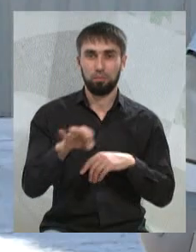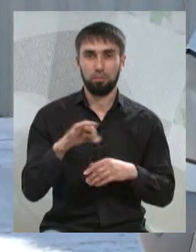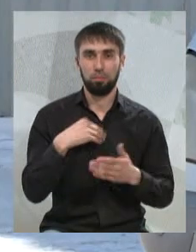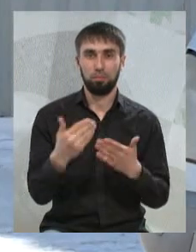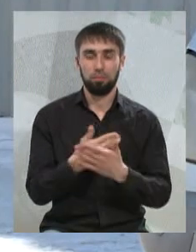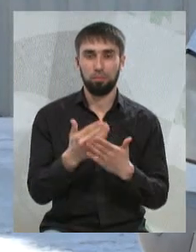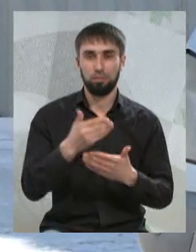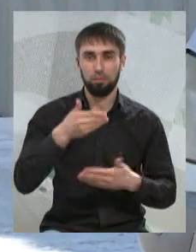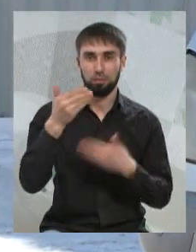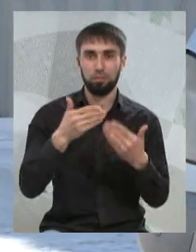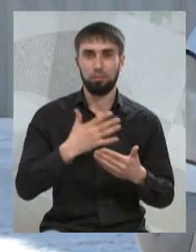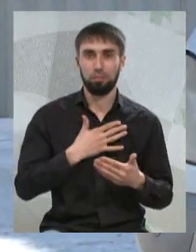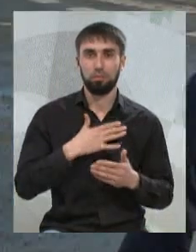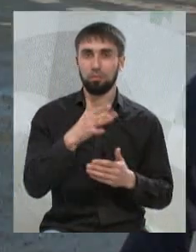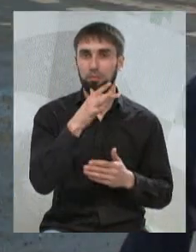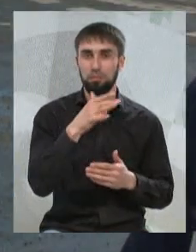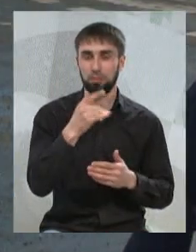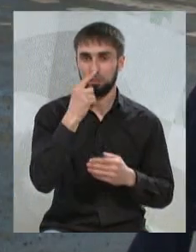новостные сводки ГИБДД в последнее время.